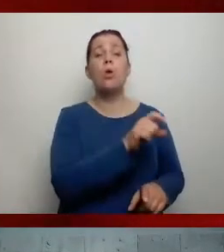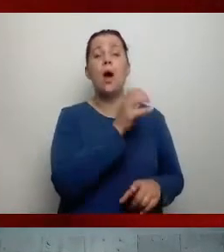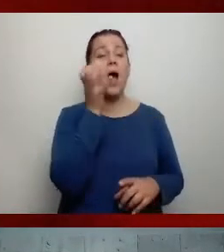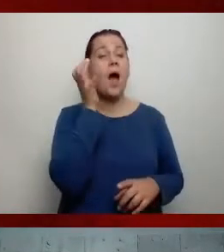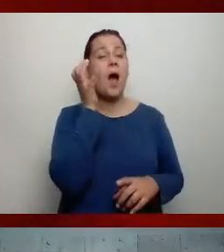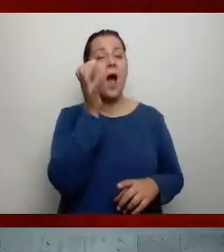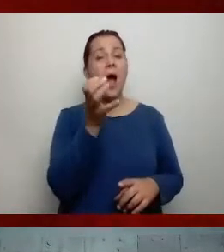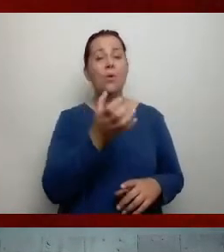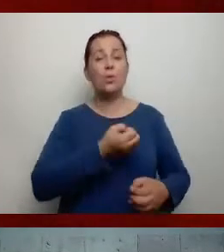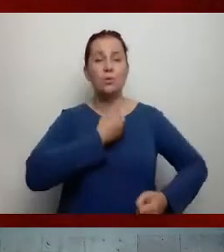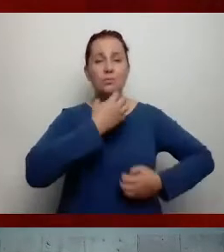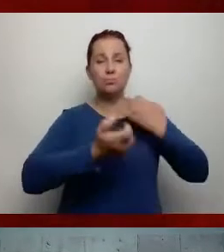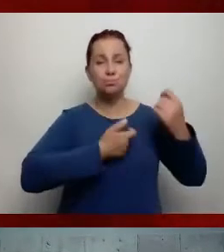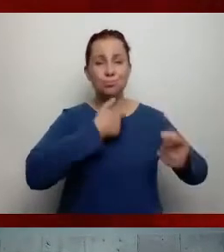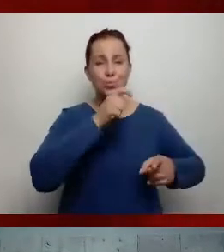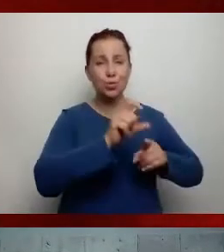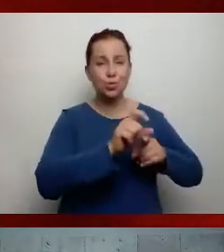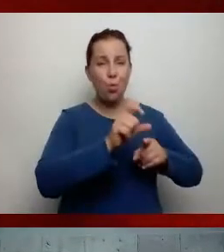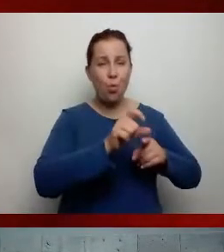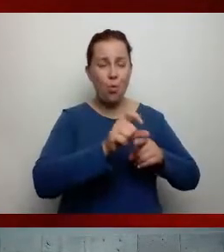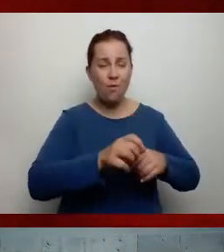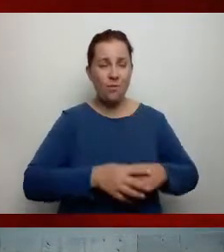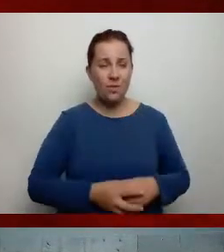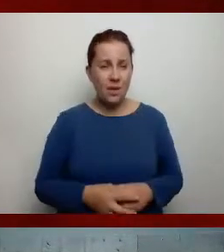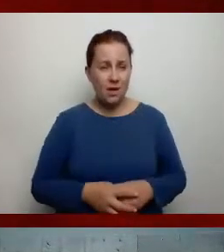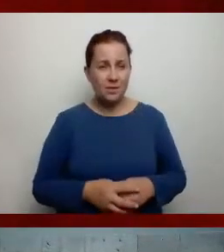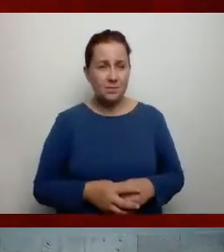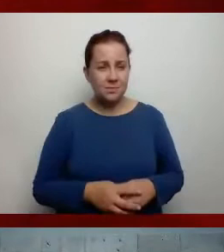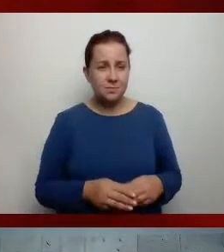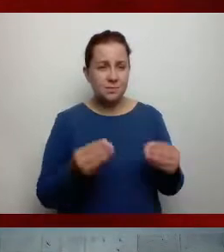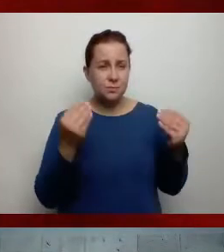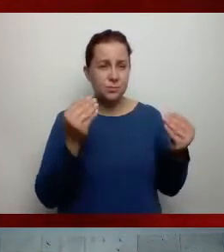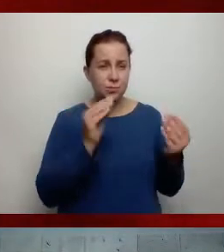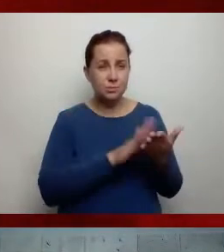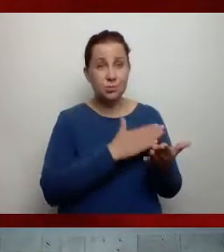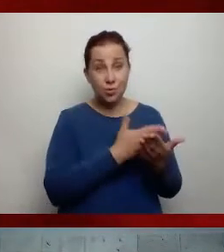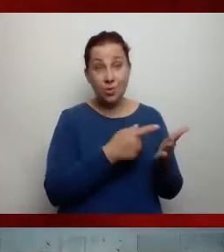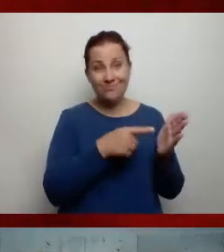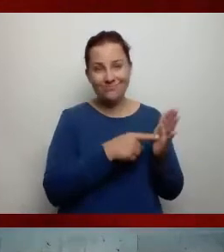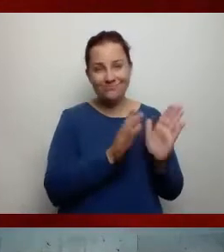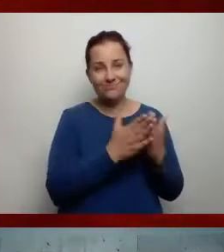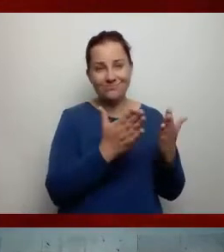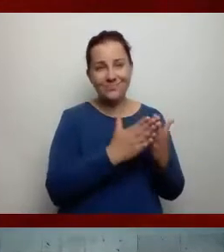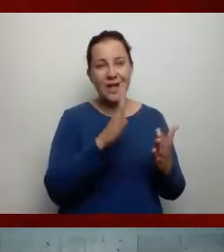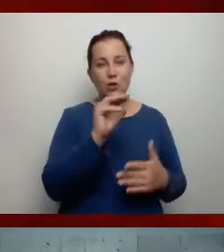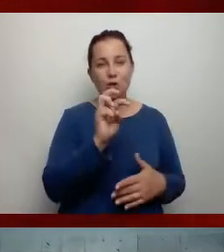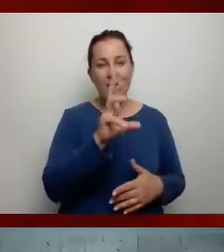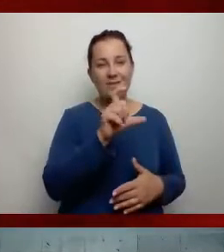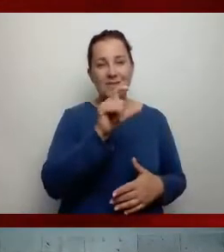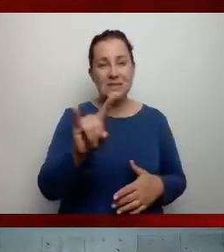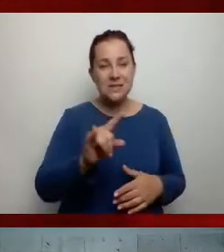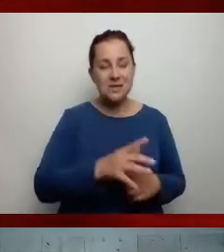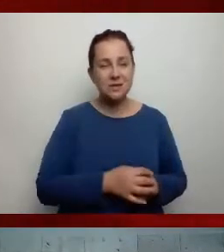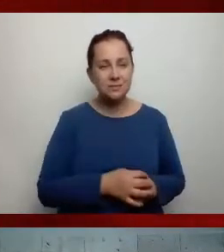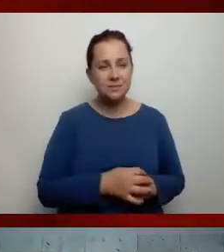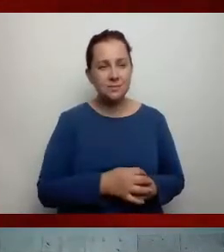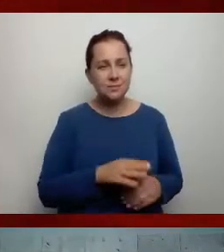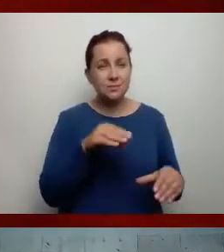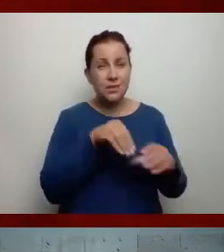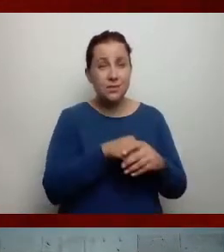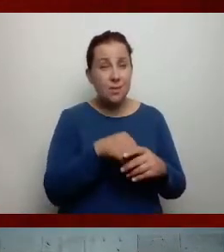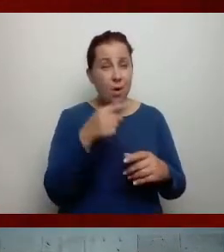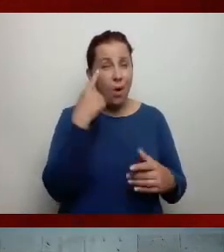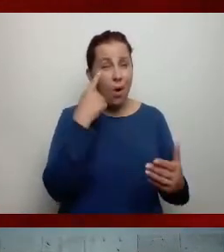ekspresji słownej, to tutaj dobrym, znakomitym przykładem są Szewcy, gdzie pojawia się koło setki przekleństw